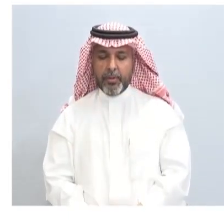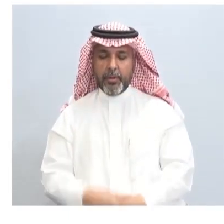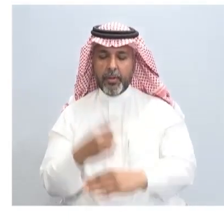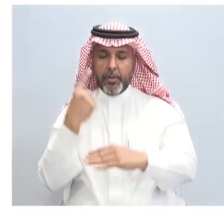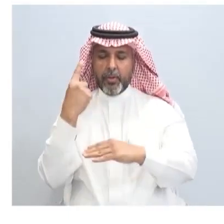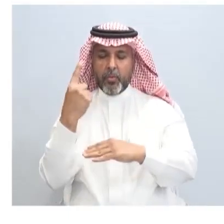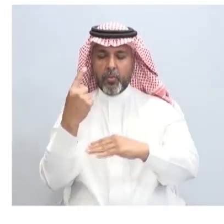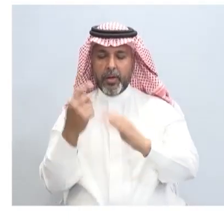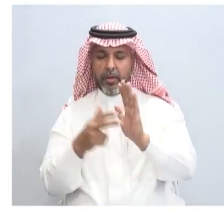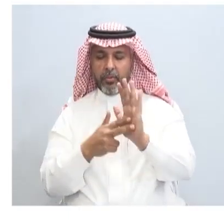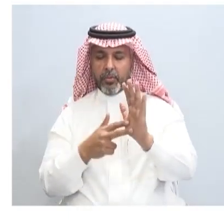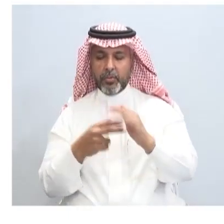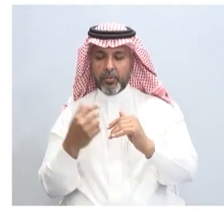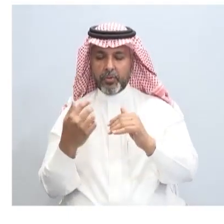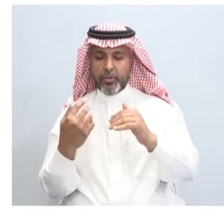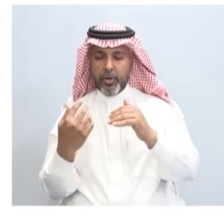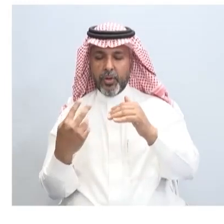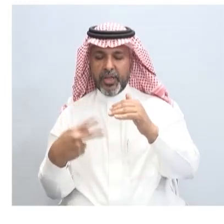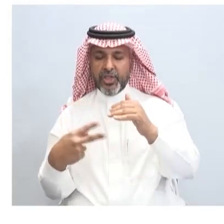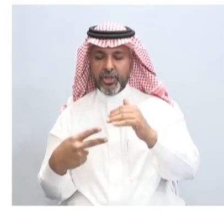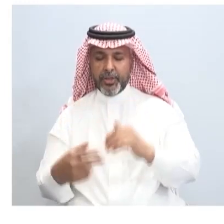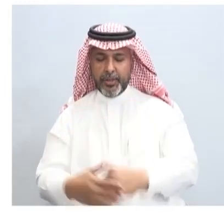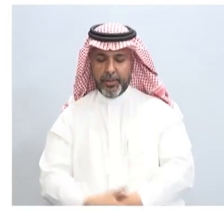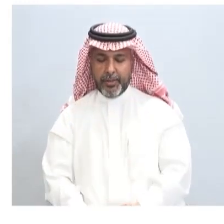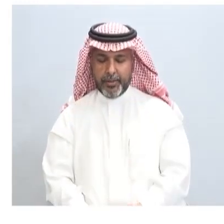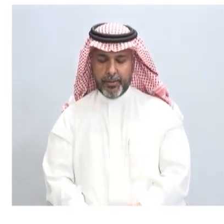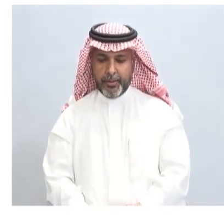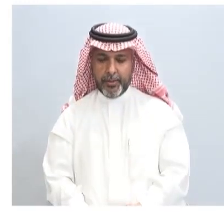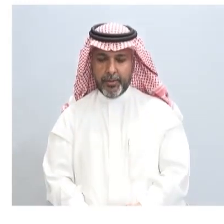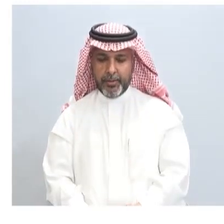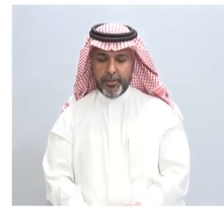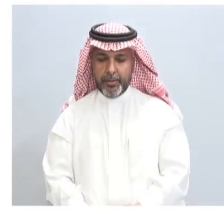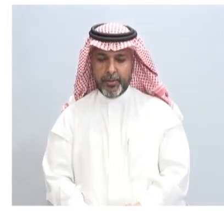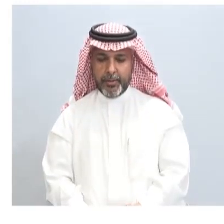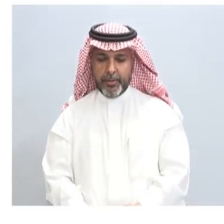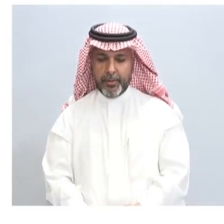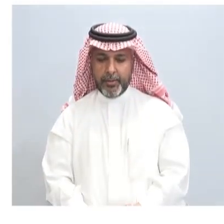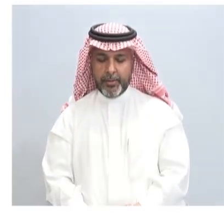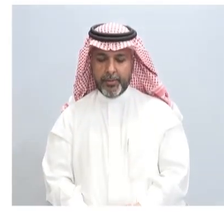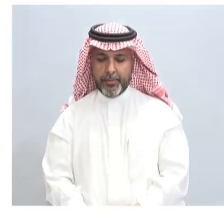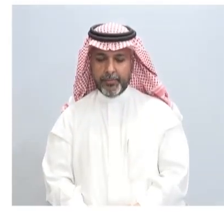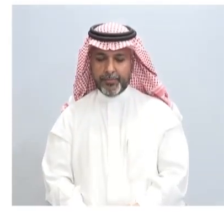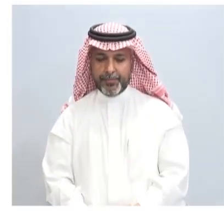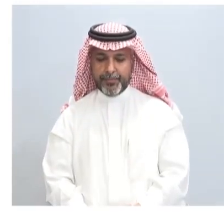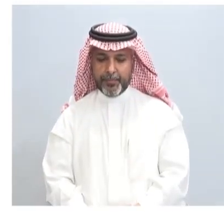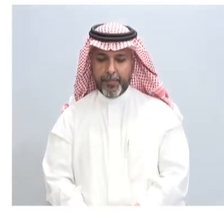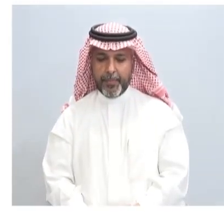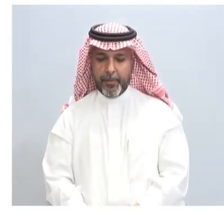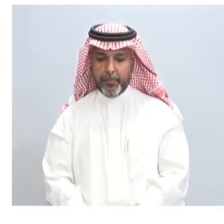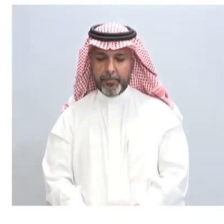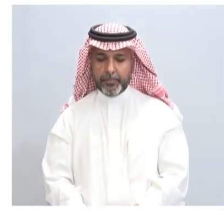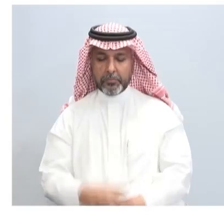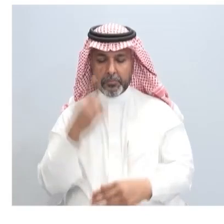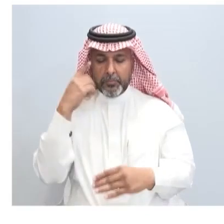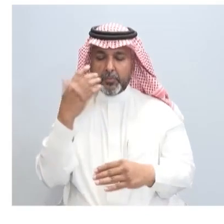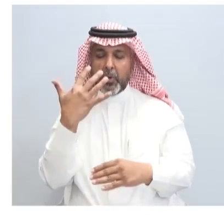بالقسمه على سته هذه بتصير واحد وهذه بتصير 120 تق 6 تصير 20 او ممكن تكون 5